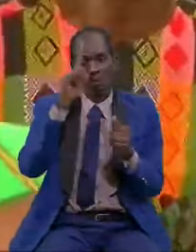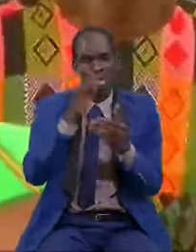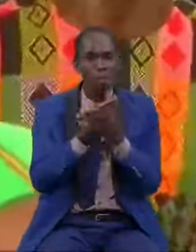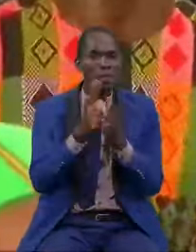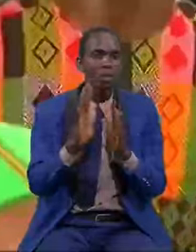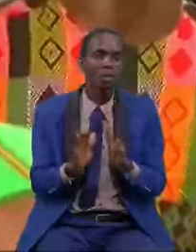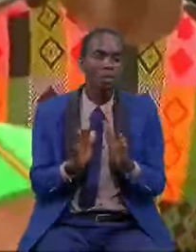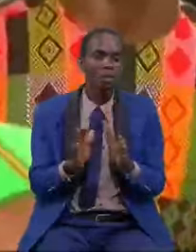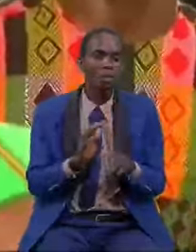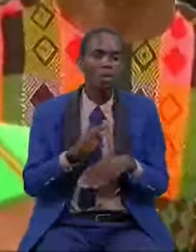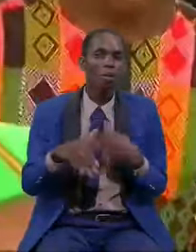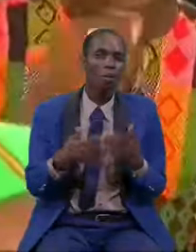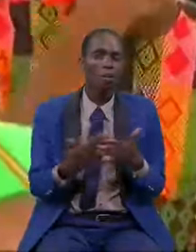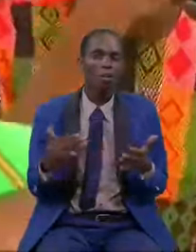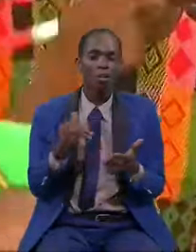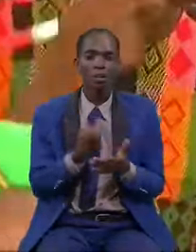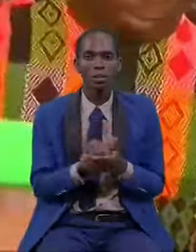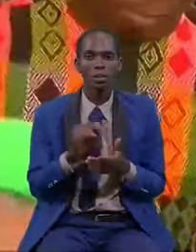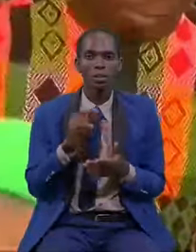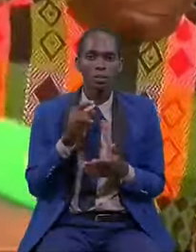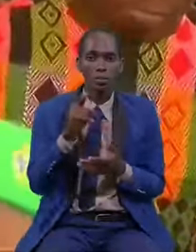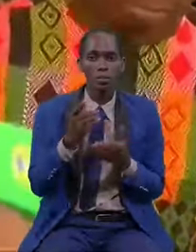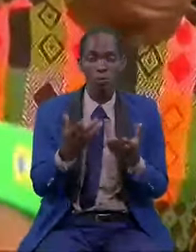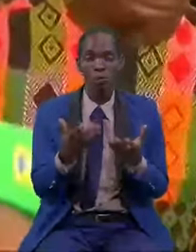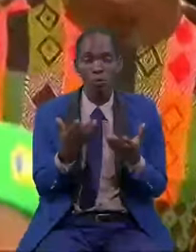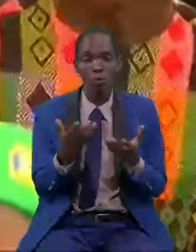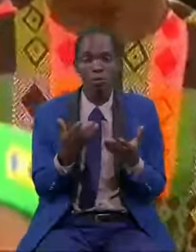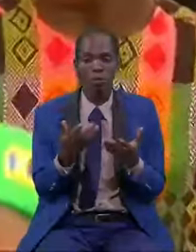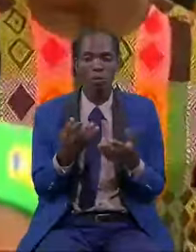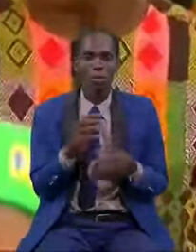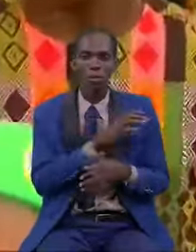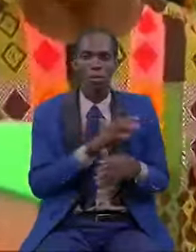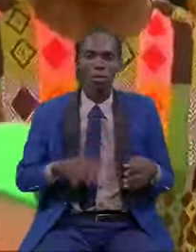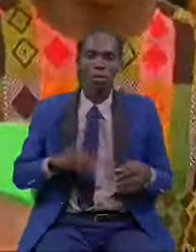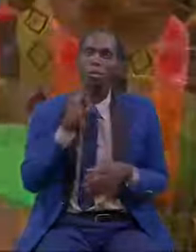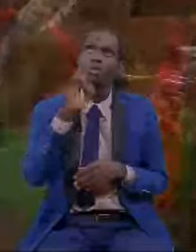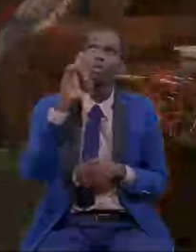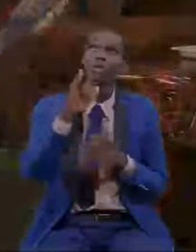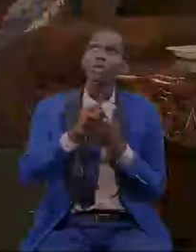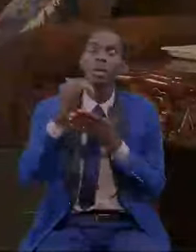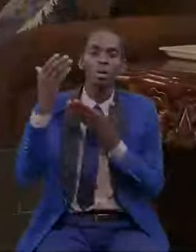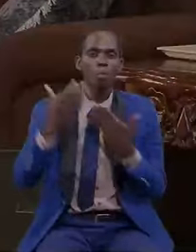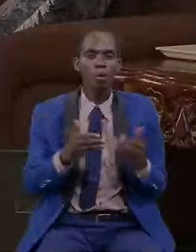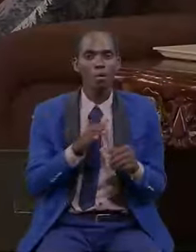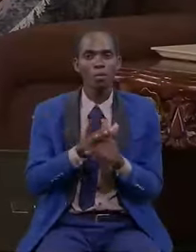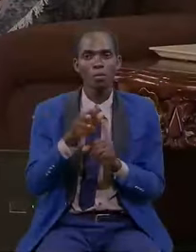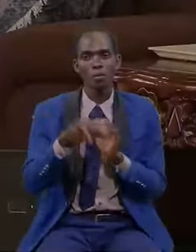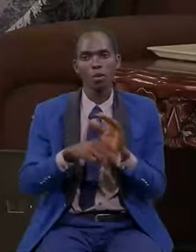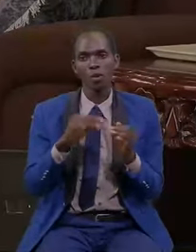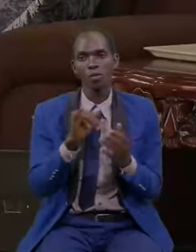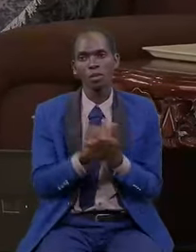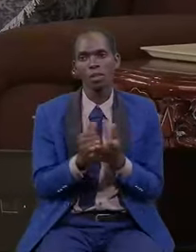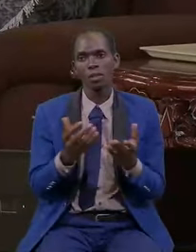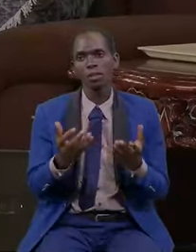toute bonne chose que vous désirez. Au fait, Christ est celui qui apporte l'accomplissement de ce